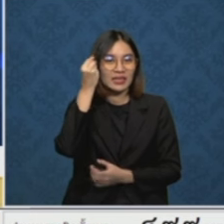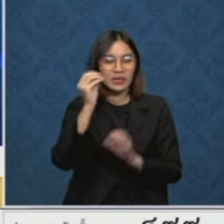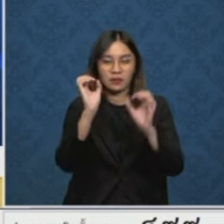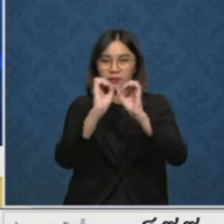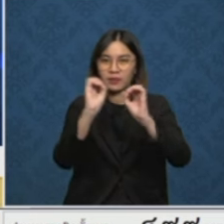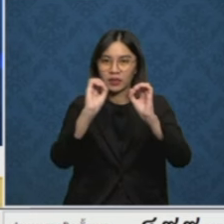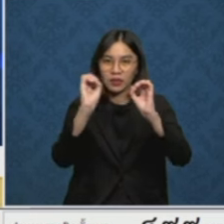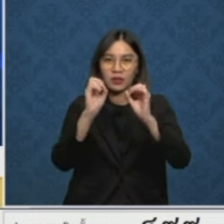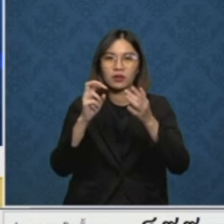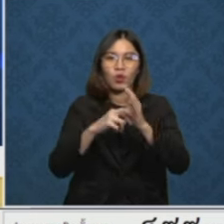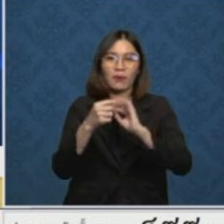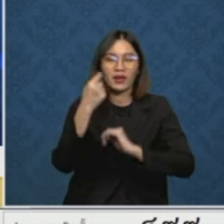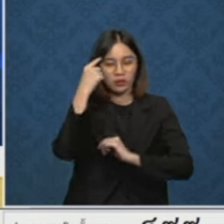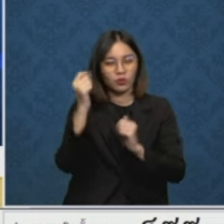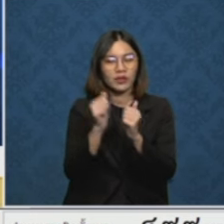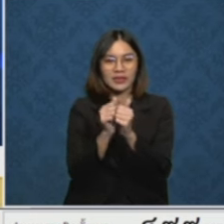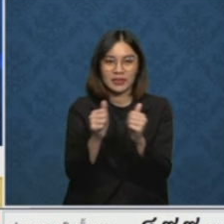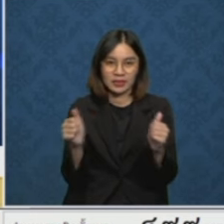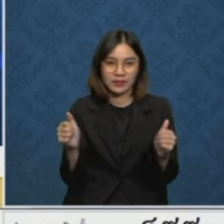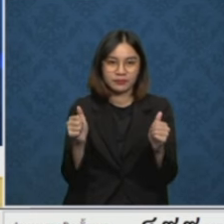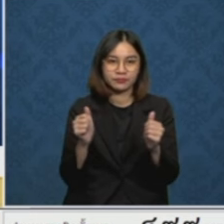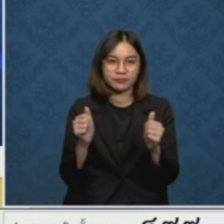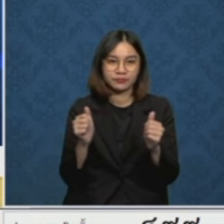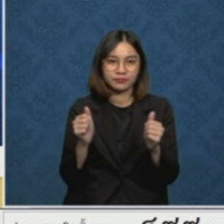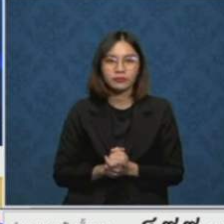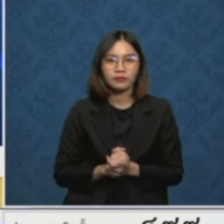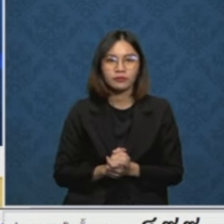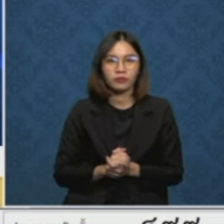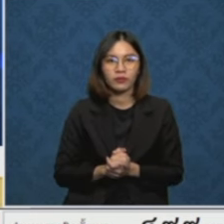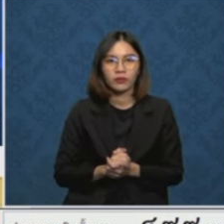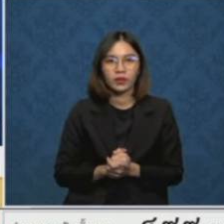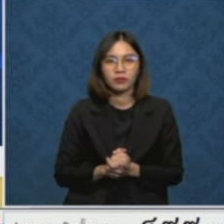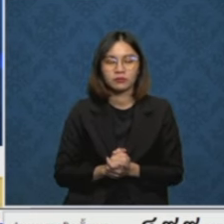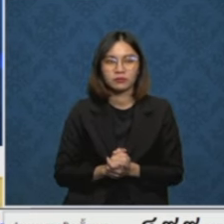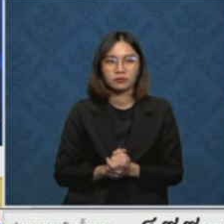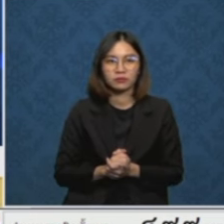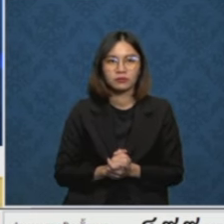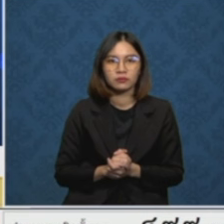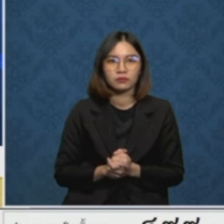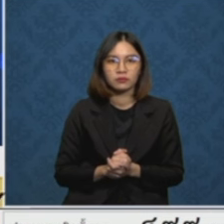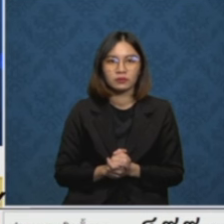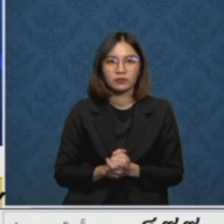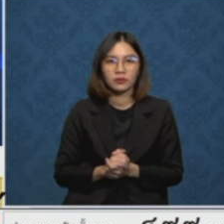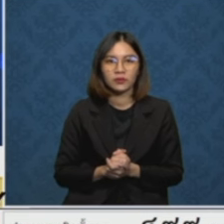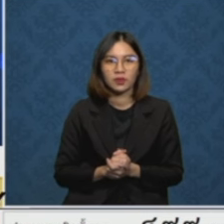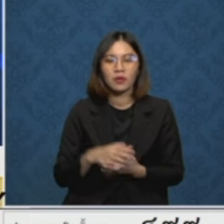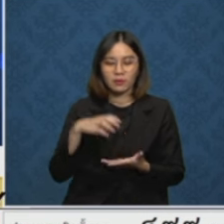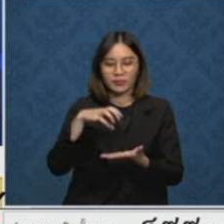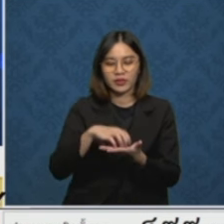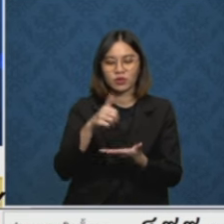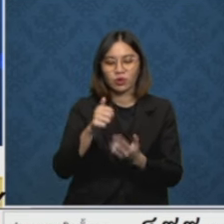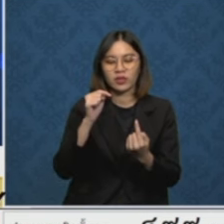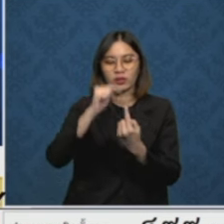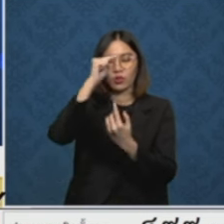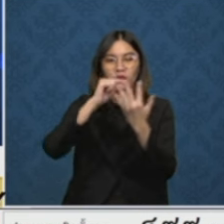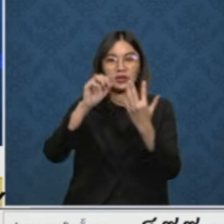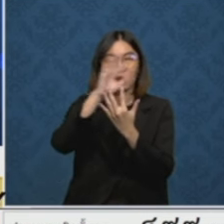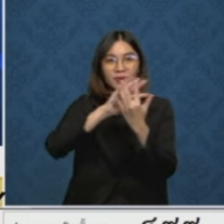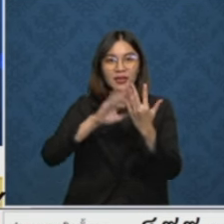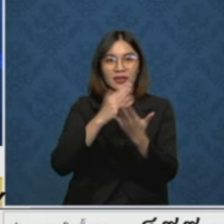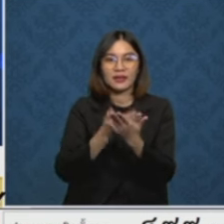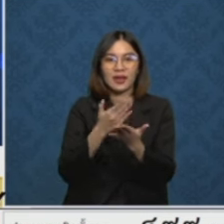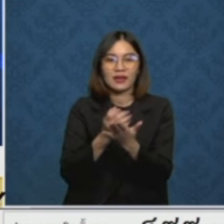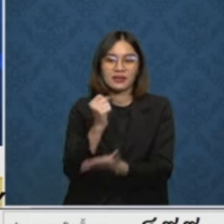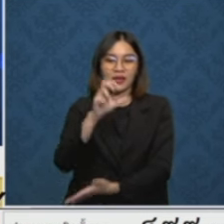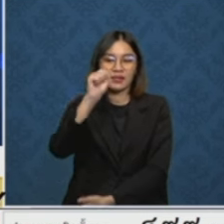ช้นะคะก็ถือว่าดีค่ะก็ถือว่าเป็นวาสนาของประเทศนะคะที่จะไม่ได้มีการใช้เงินทุนสำร